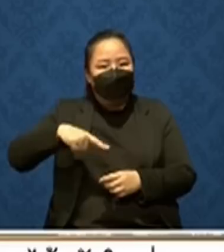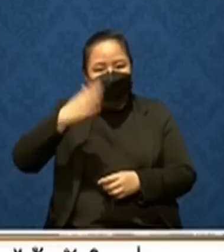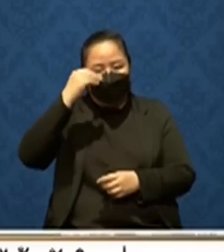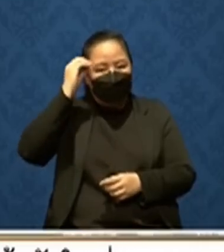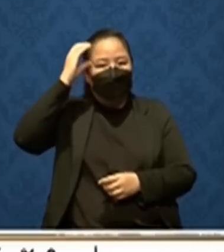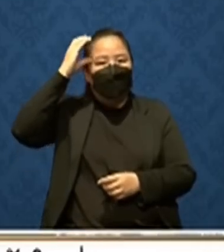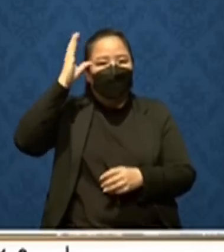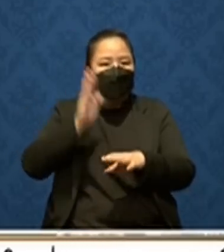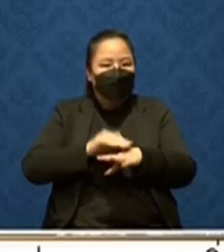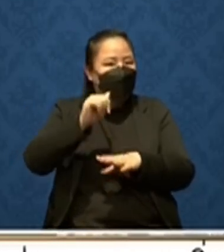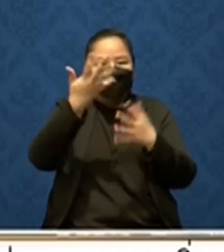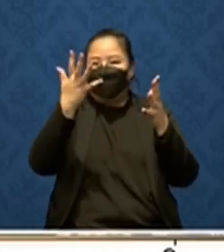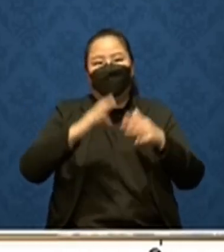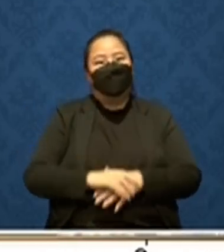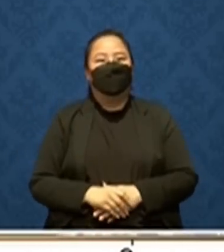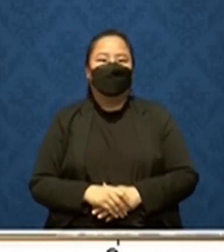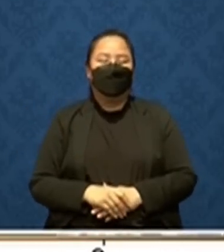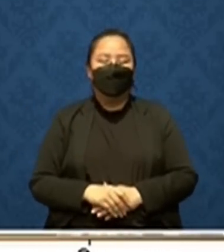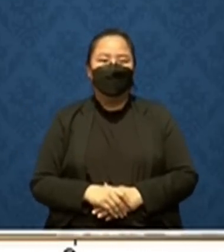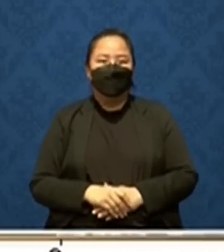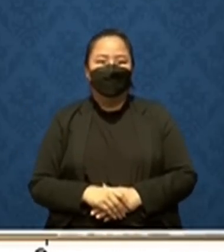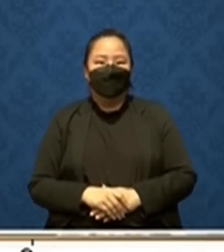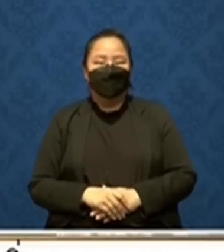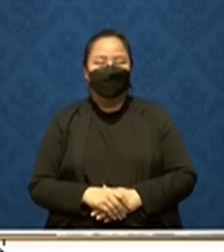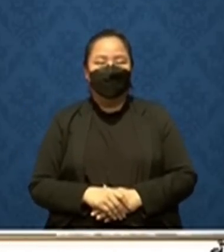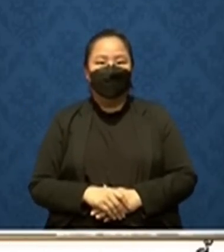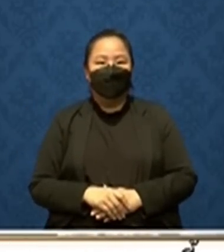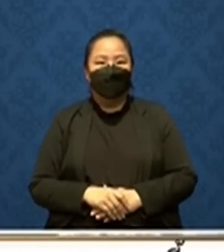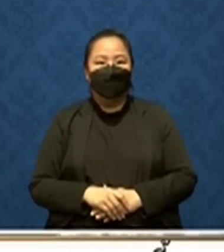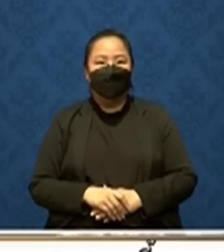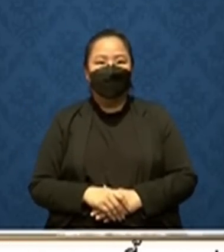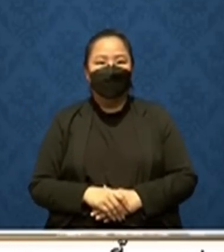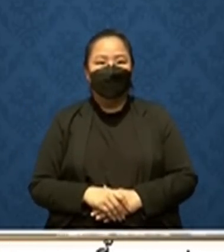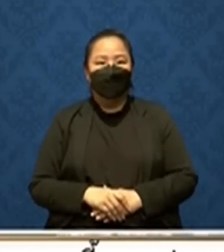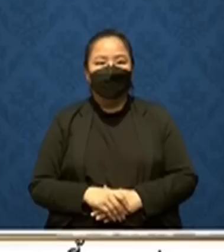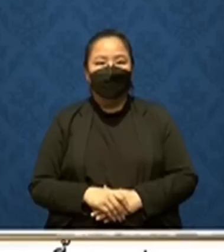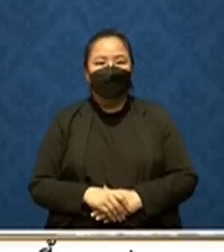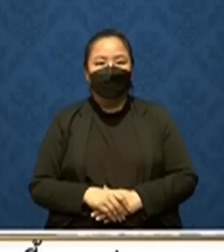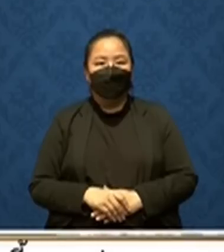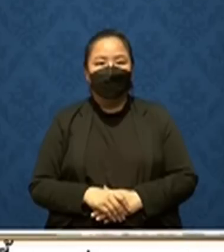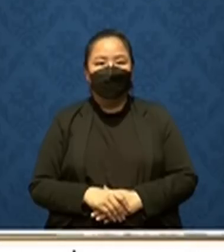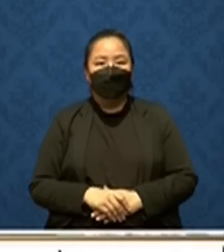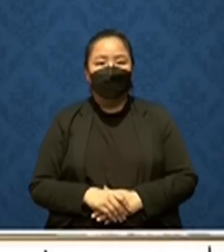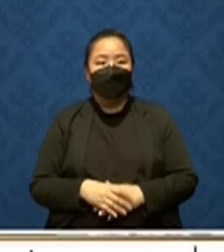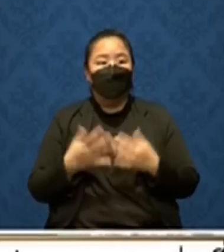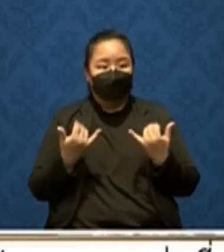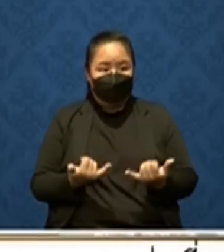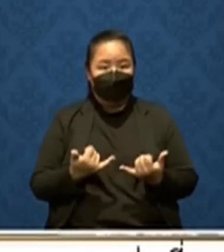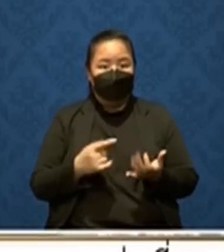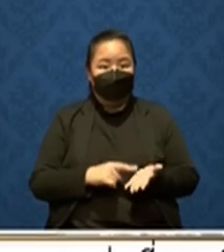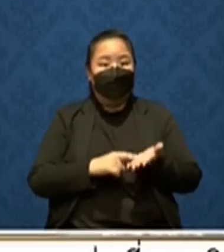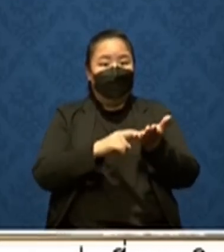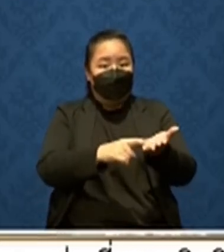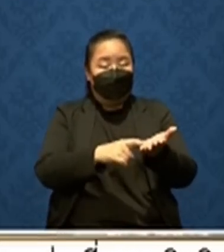รู้ความสามารถอ่าธรรมดานี่ก็รบกับสิ่งที่ผมจะนำเรียนท่านประธาน